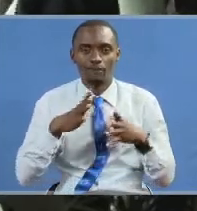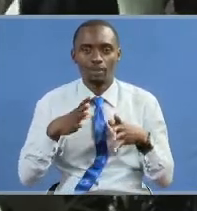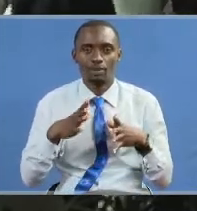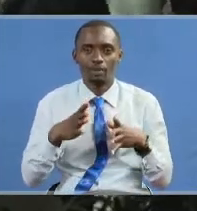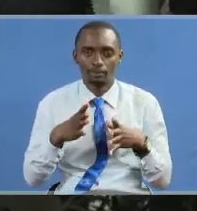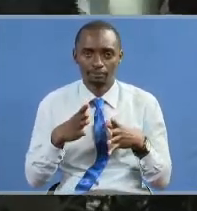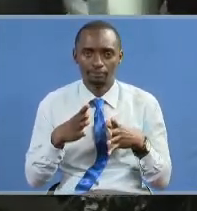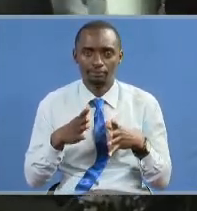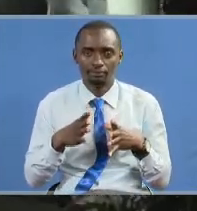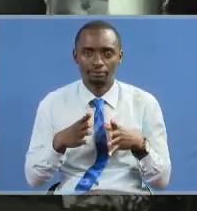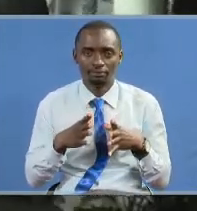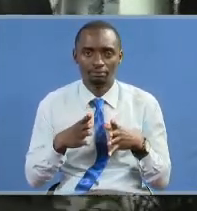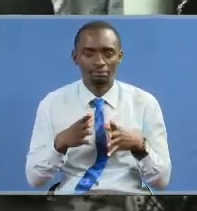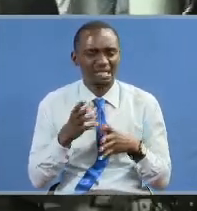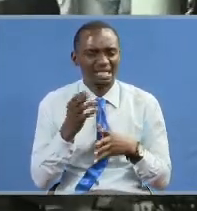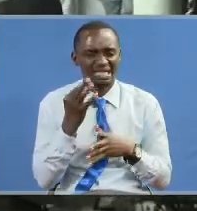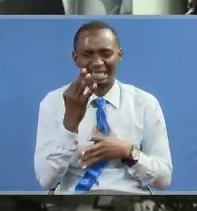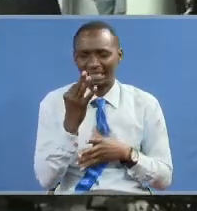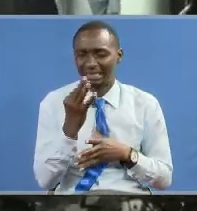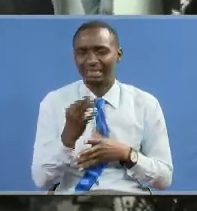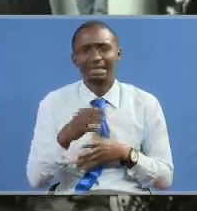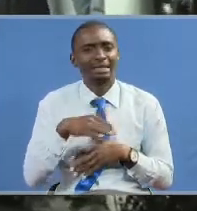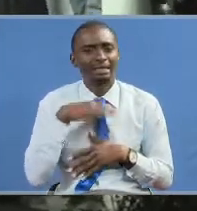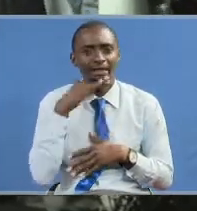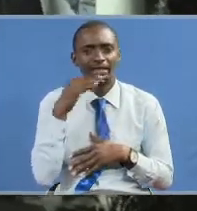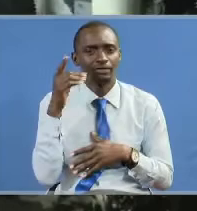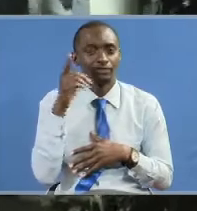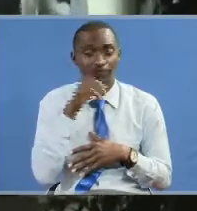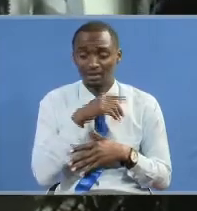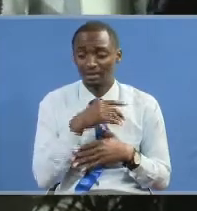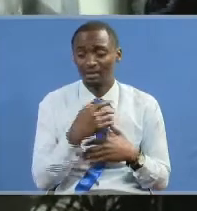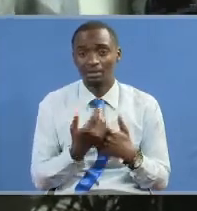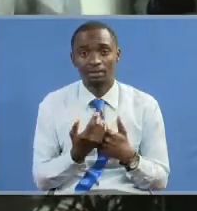watatu wamesha tuacha, si tunaongea saa hii 22.